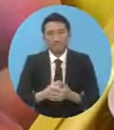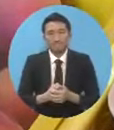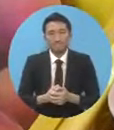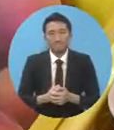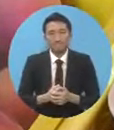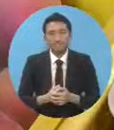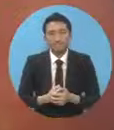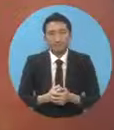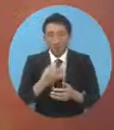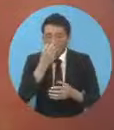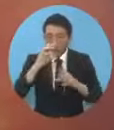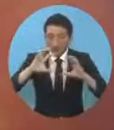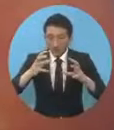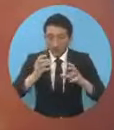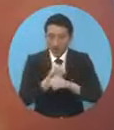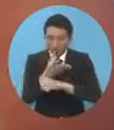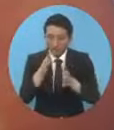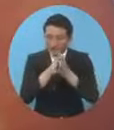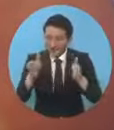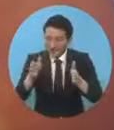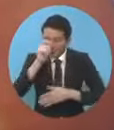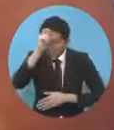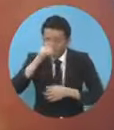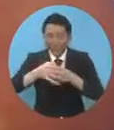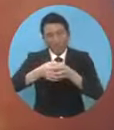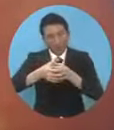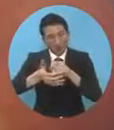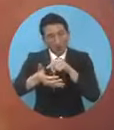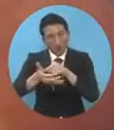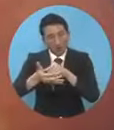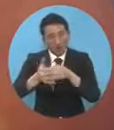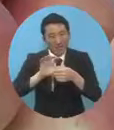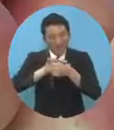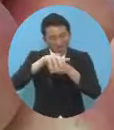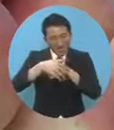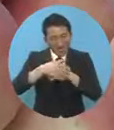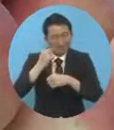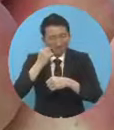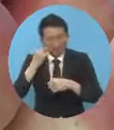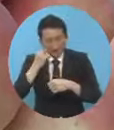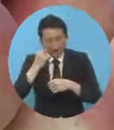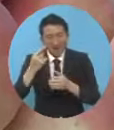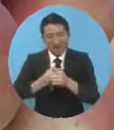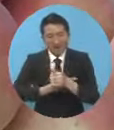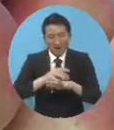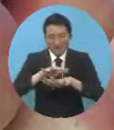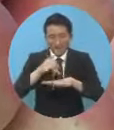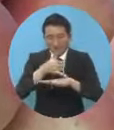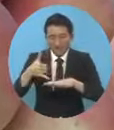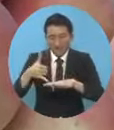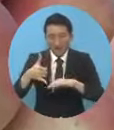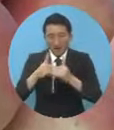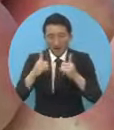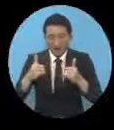홍콩으로 첫 수출길을 연 고흥 복숭아. 세계인의 입맛을 사로잡는 명품 복숭아가 농가 소득을 높이는 데 큰